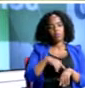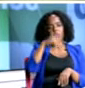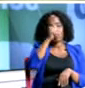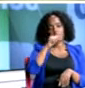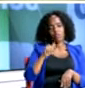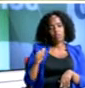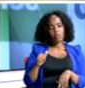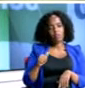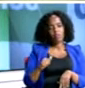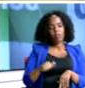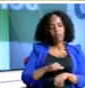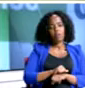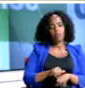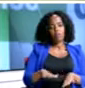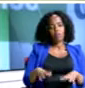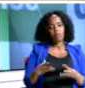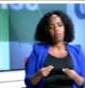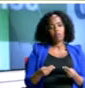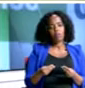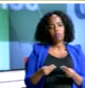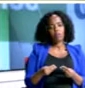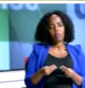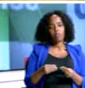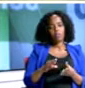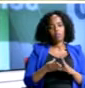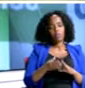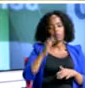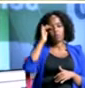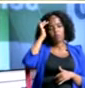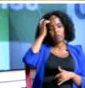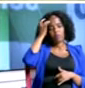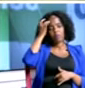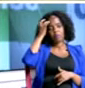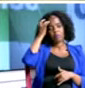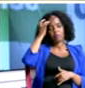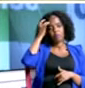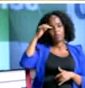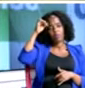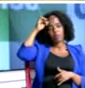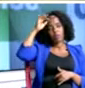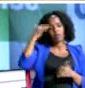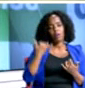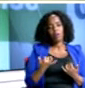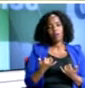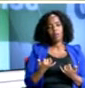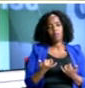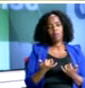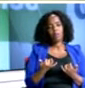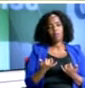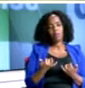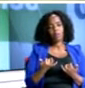sederob ni lati jereba kara kanak kasmasi wok kara nawaningura. namu ammu mak macinjat